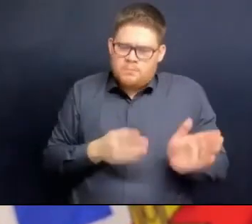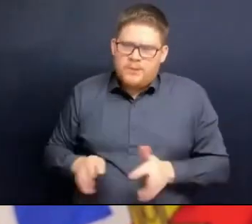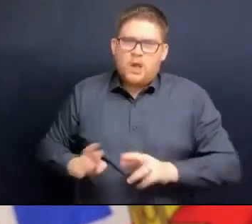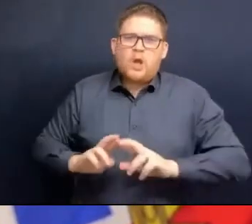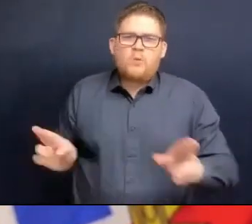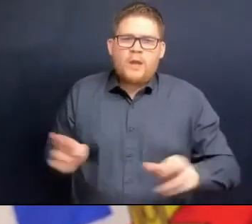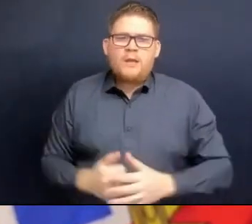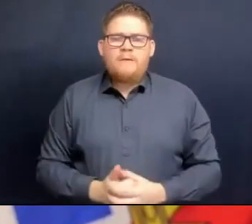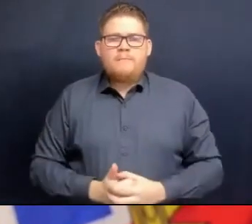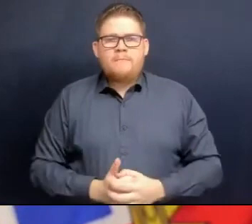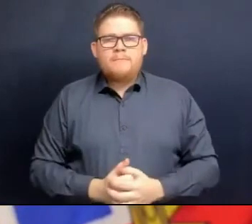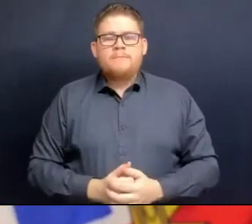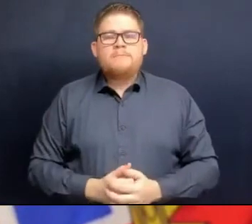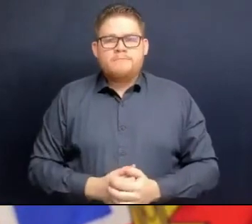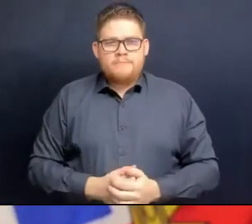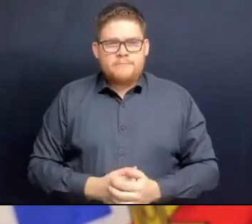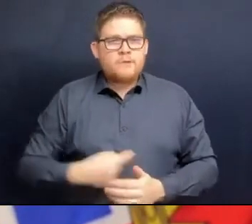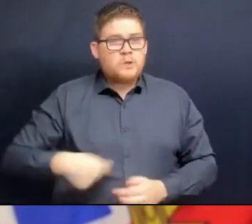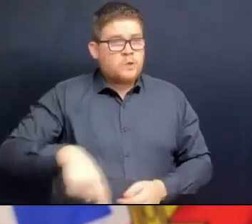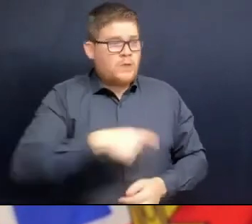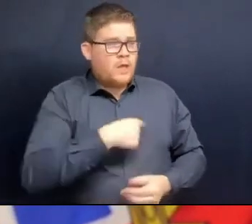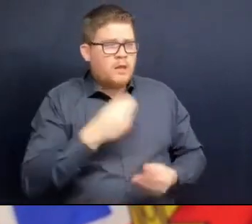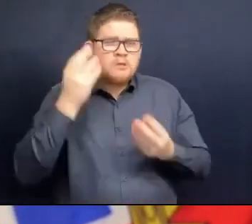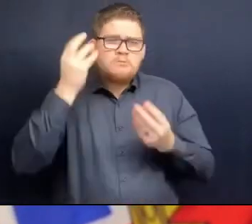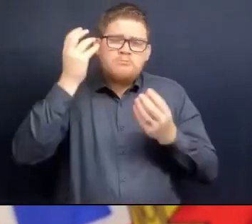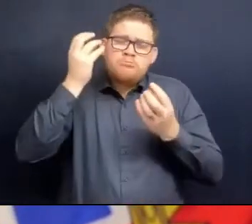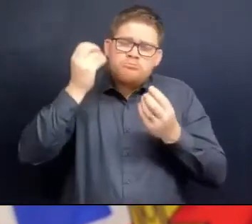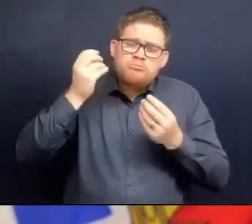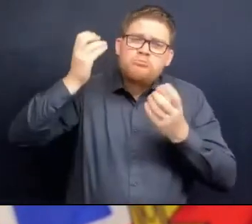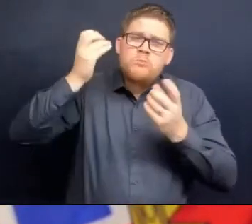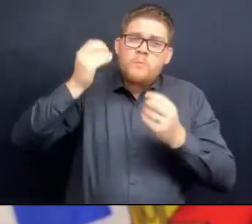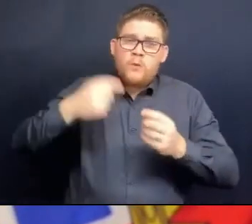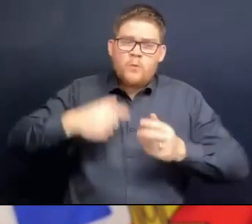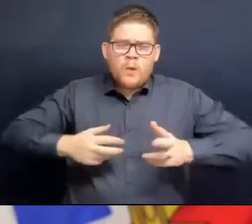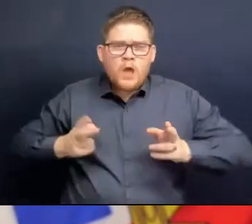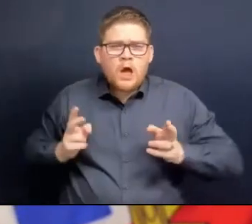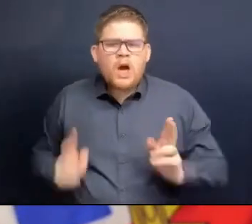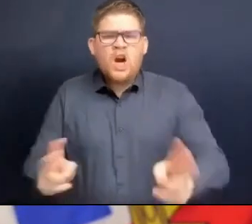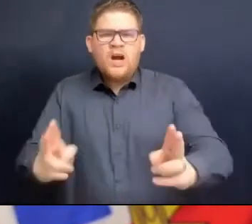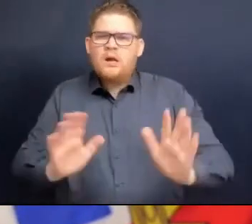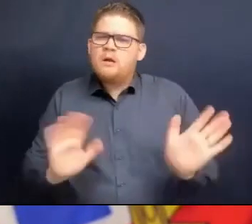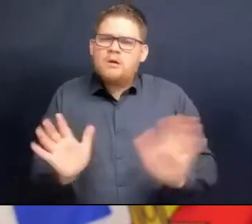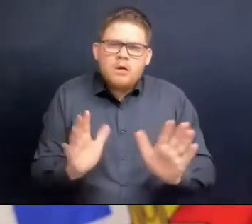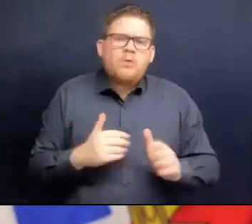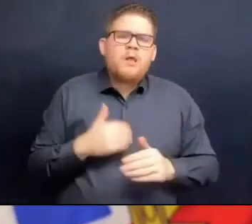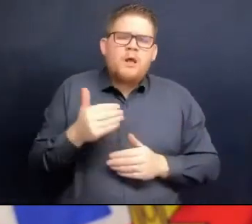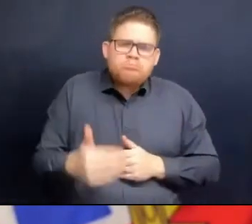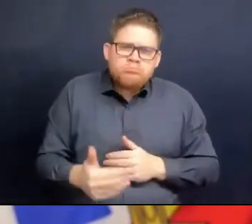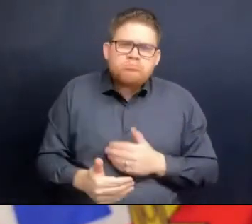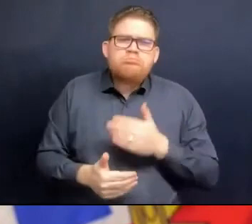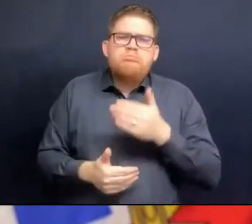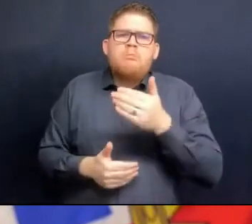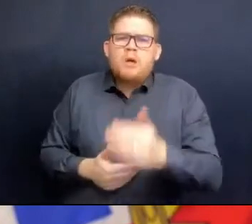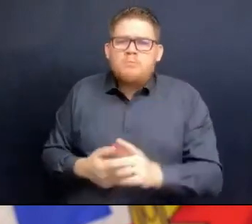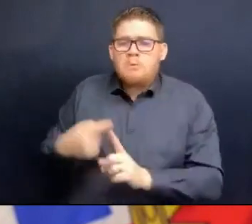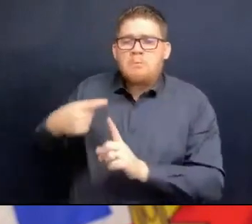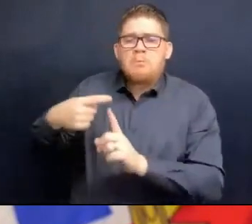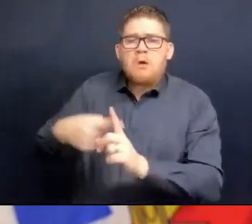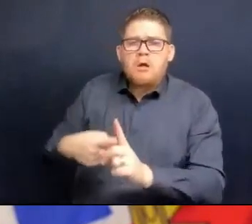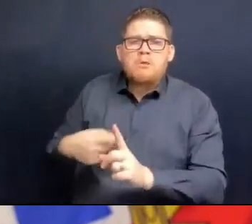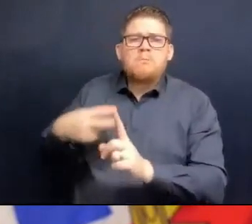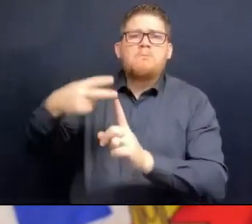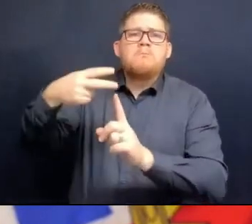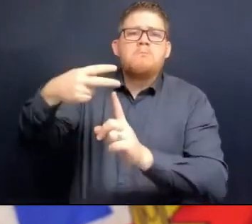vaccinations and why we're taking a slowly progressive and thoughtful approach to how we get through this next few weeks and